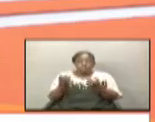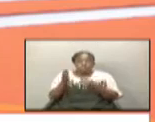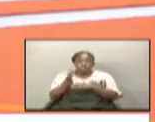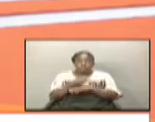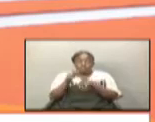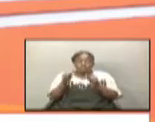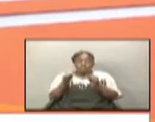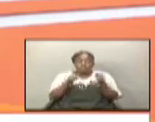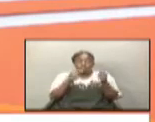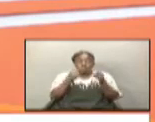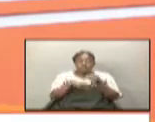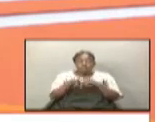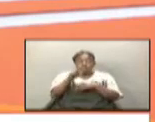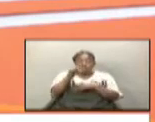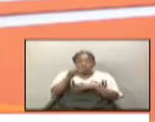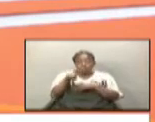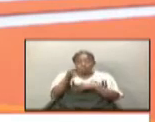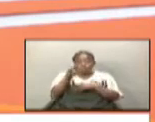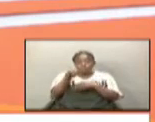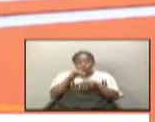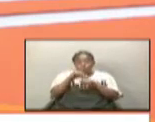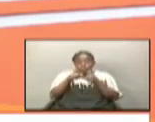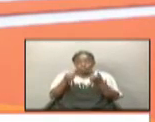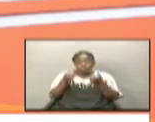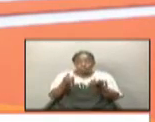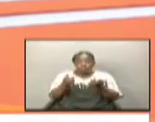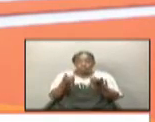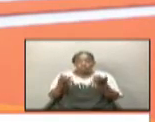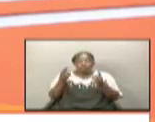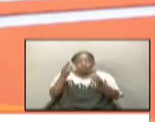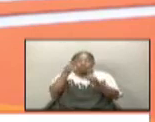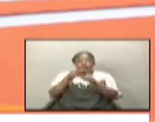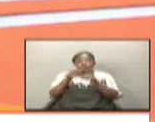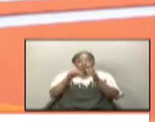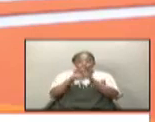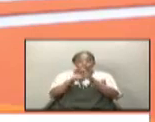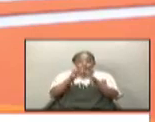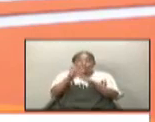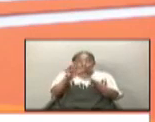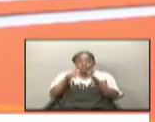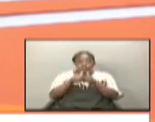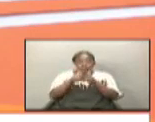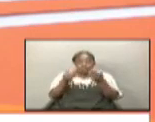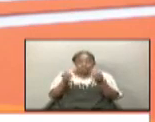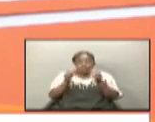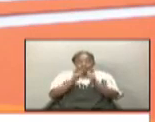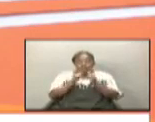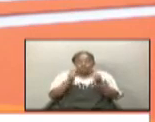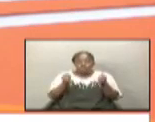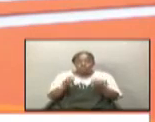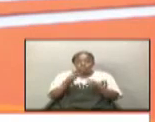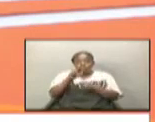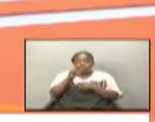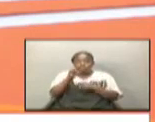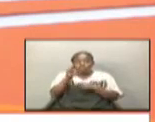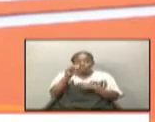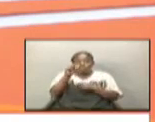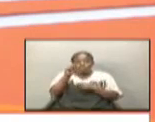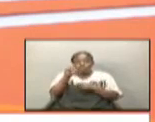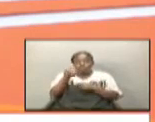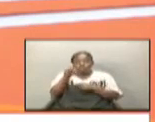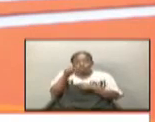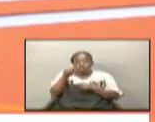wuna alumiriza Nabbanja ku by'amabaati. Ensonga zonna Bukedde azireese. Mulimu ebya Ukraine bubu n'obukodyo